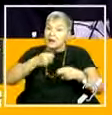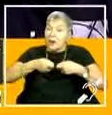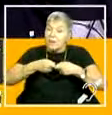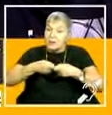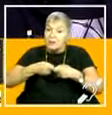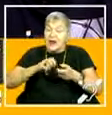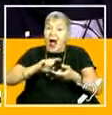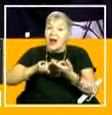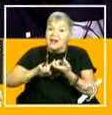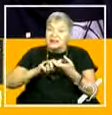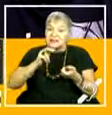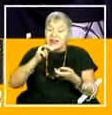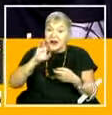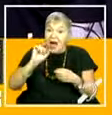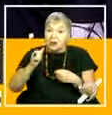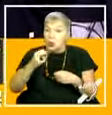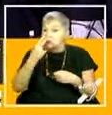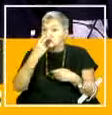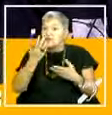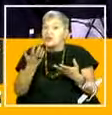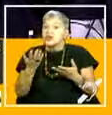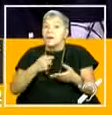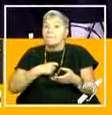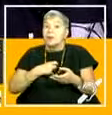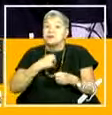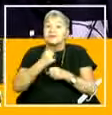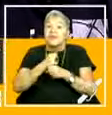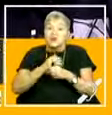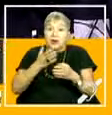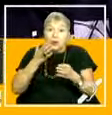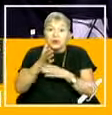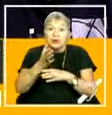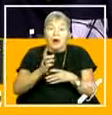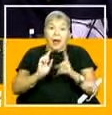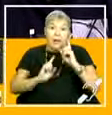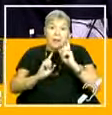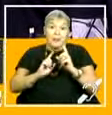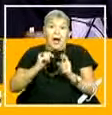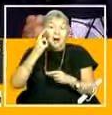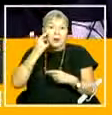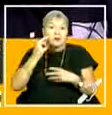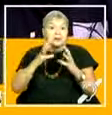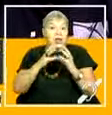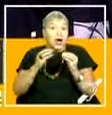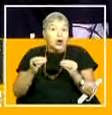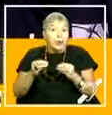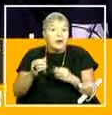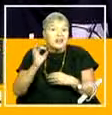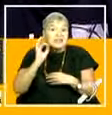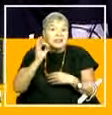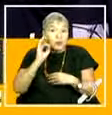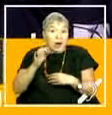să vezi ce poți face în continuare dacă tu consideri că securitatea ta a fost amenințată sau e amenințată în momentul ăla. Da.